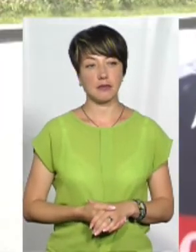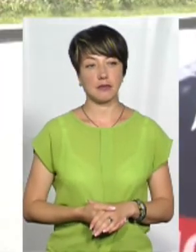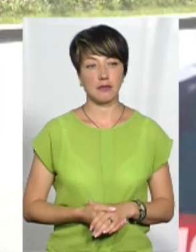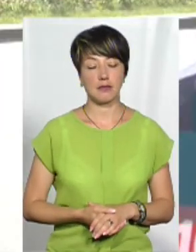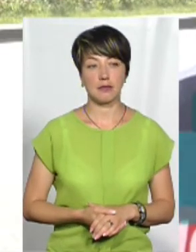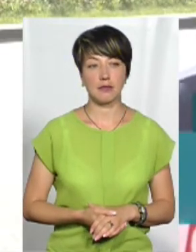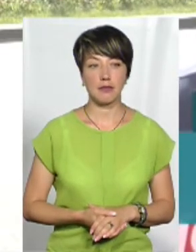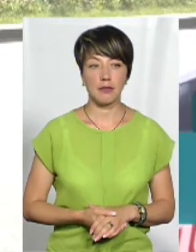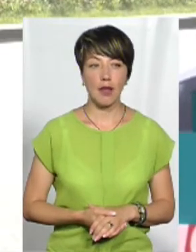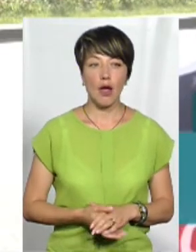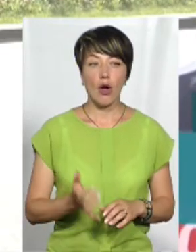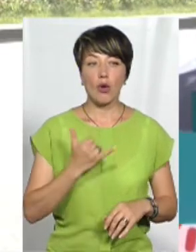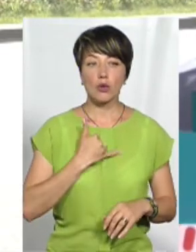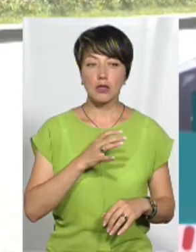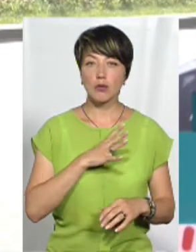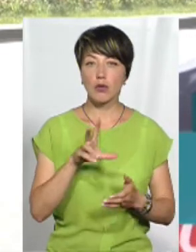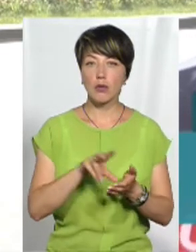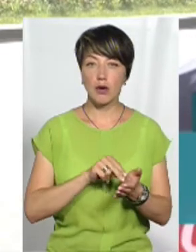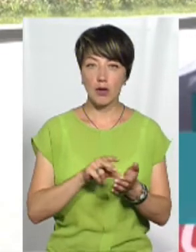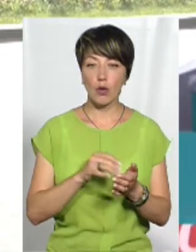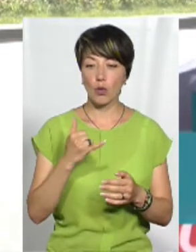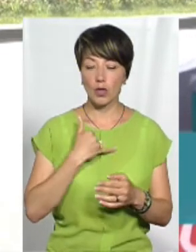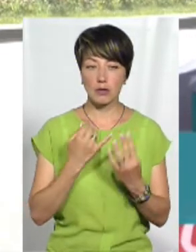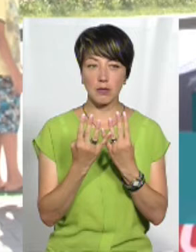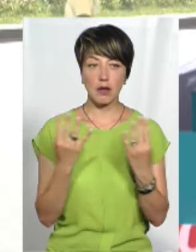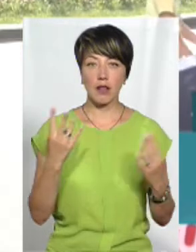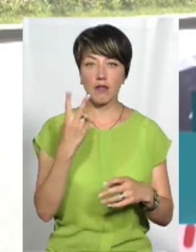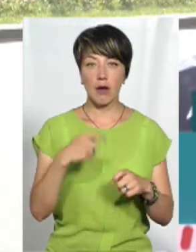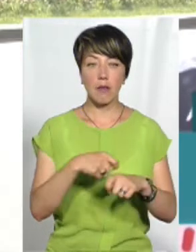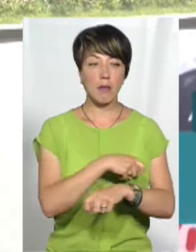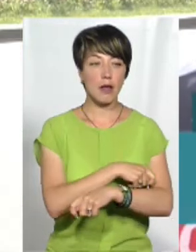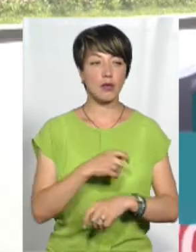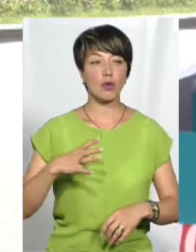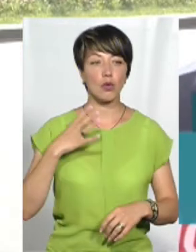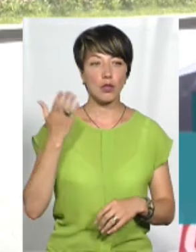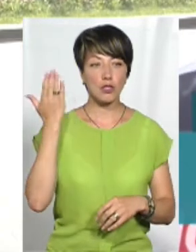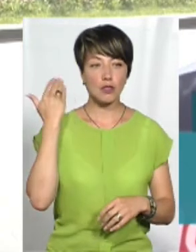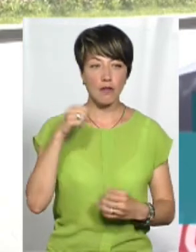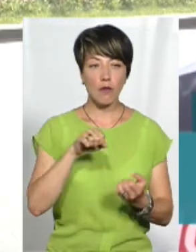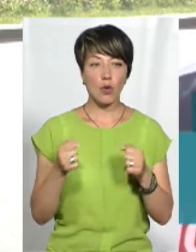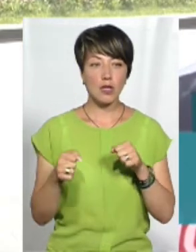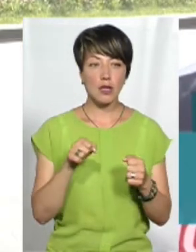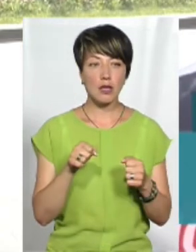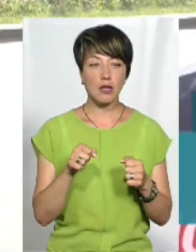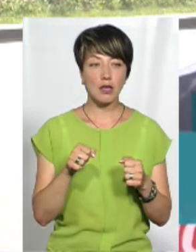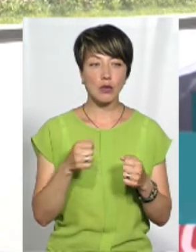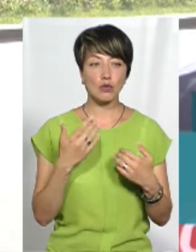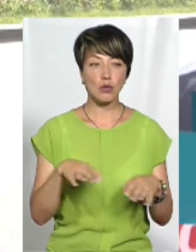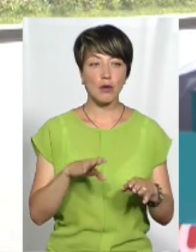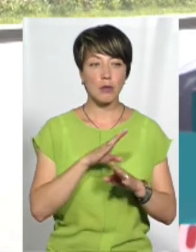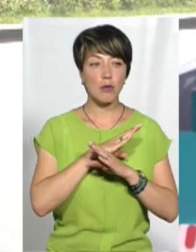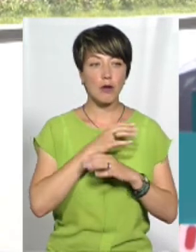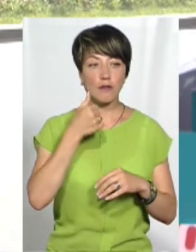У нас вчора був приклад, у нас за парканом 2 метри, наш колишній водій, вже земля йому пухом. І буквально